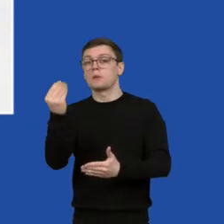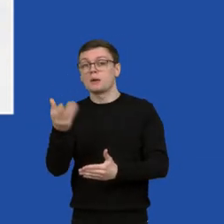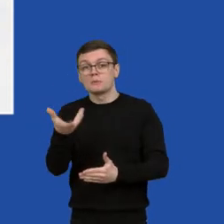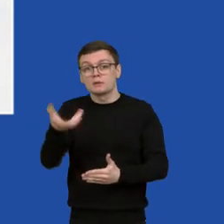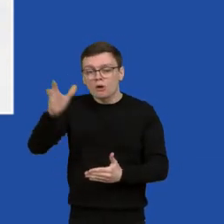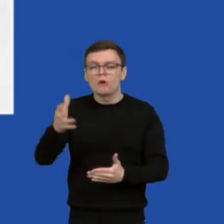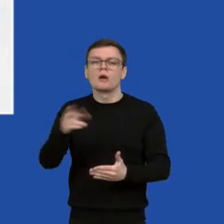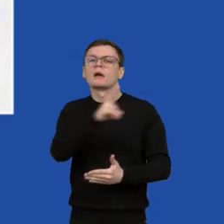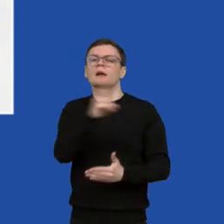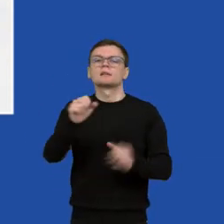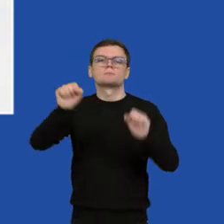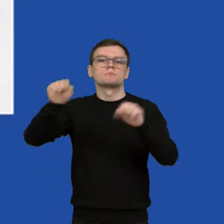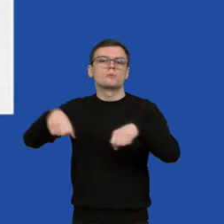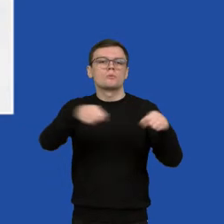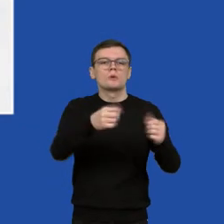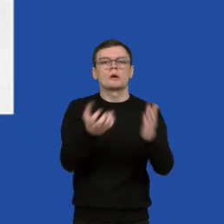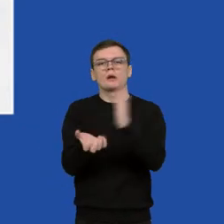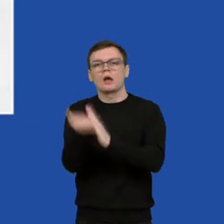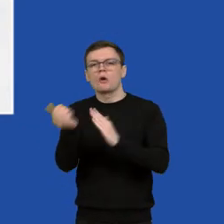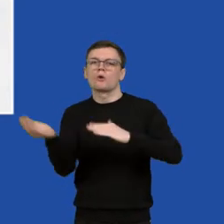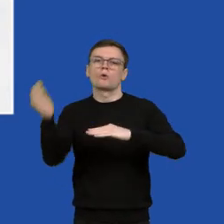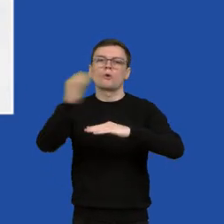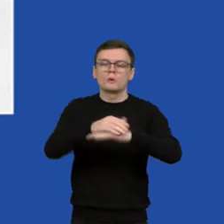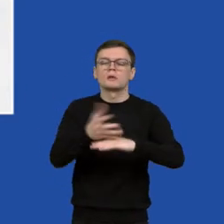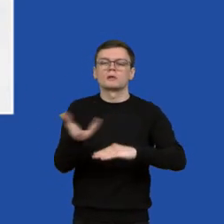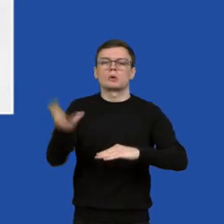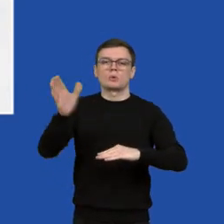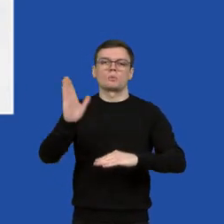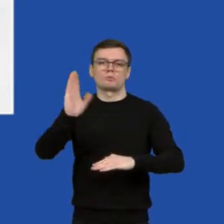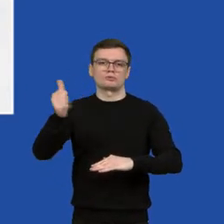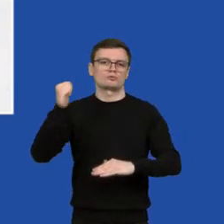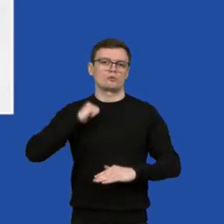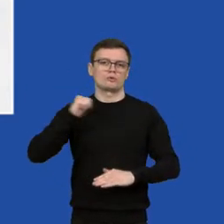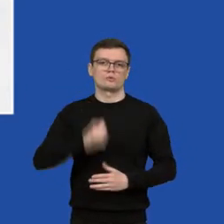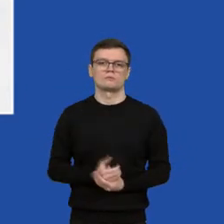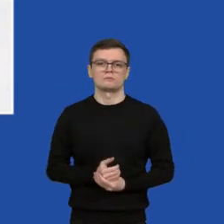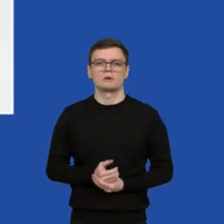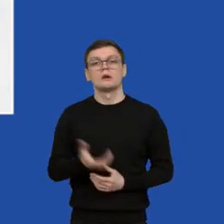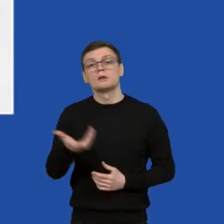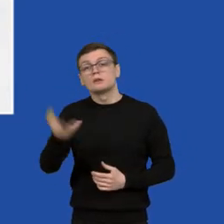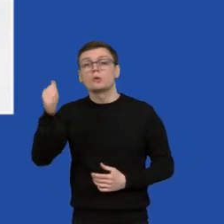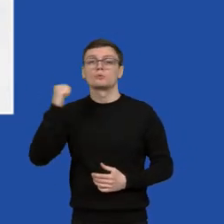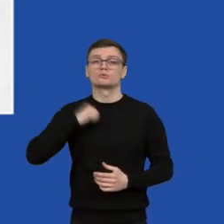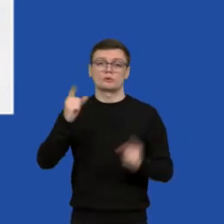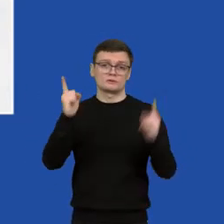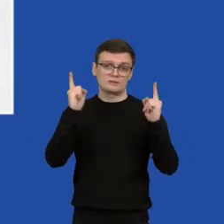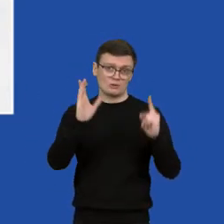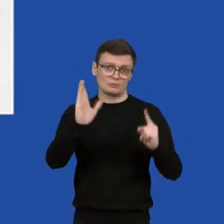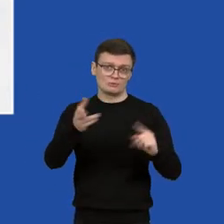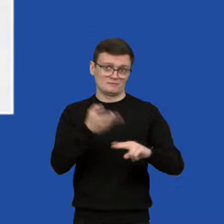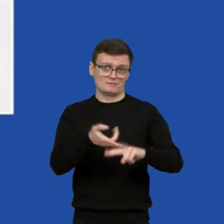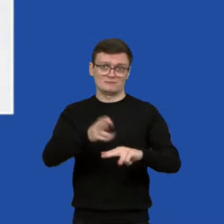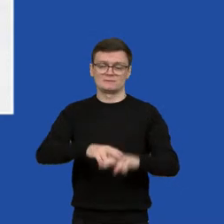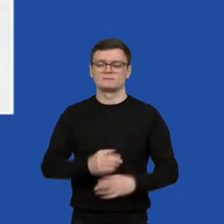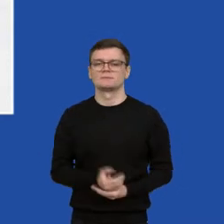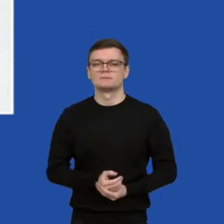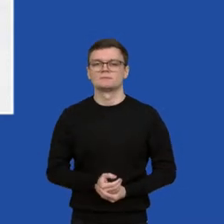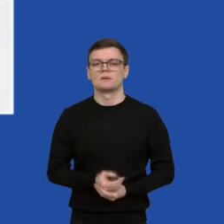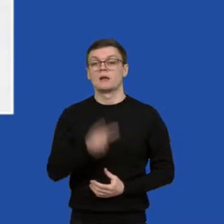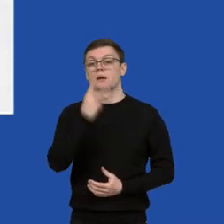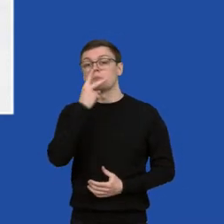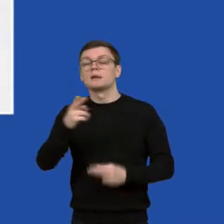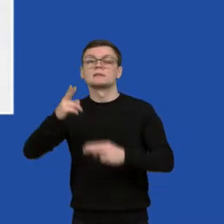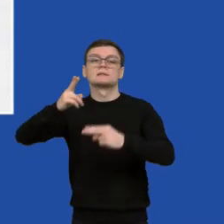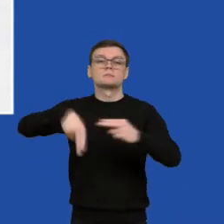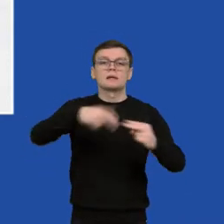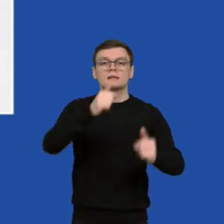ratas išsiplėstų, kadangi didesnė žmonių pajamų dalis turėtų būti apsaugota. Matydami sprendimų priimtų sausio